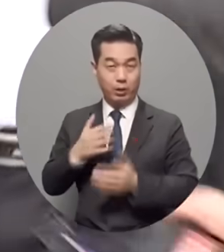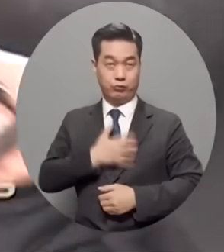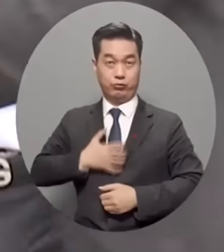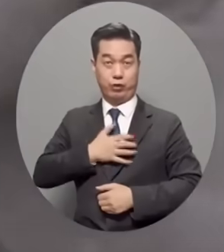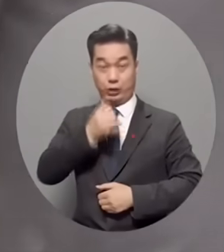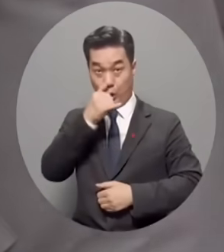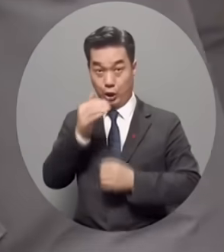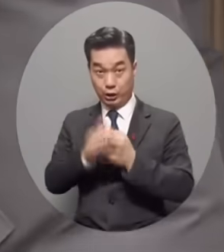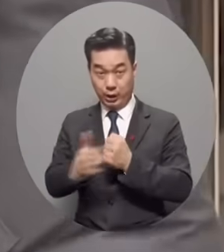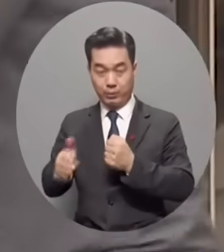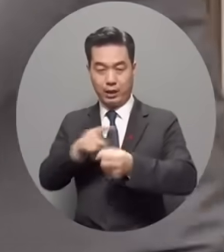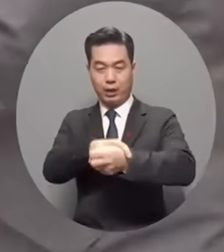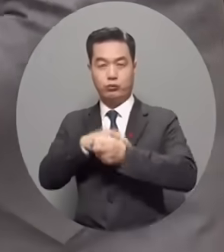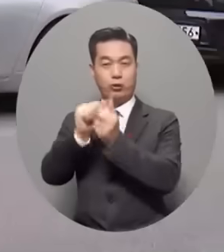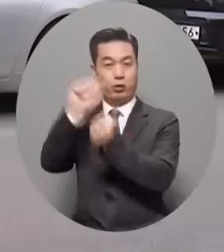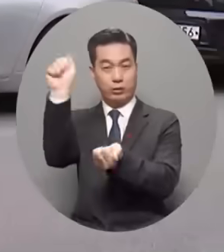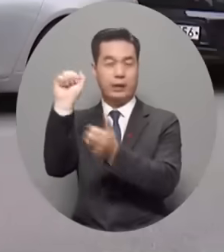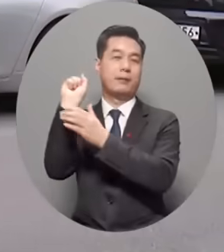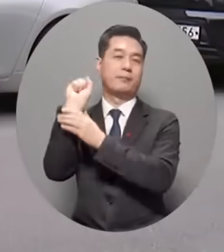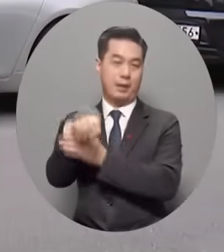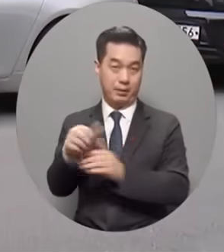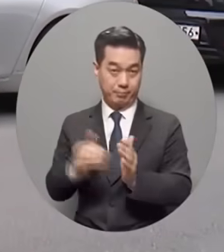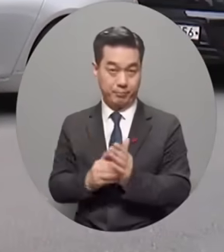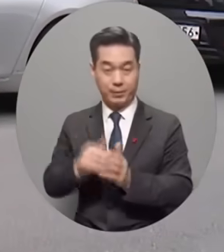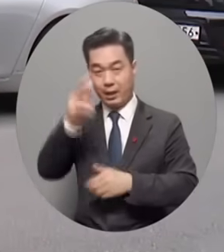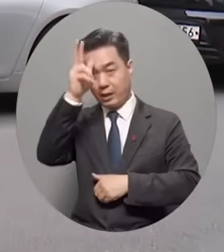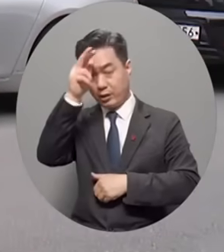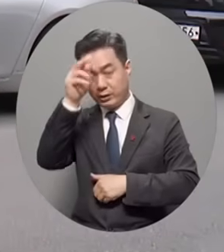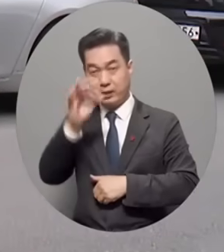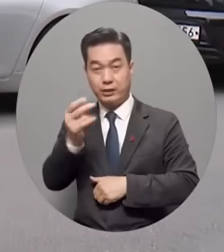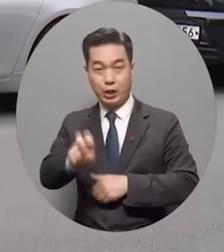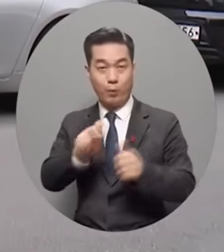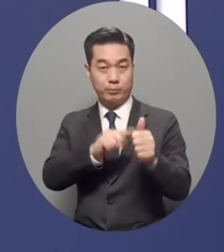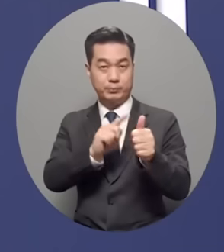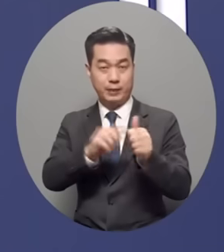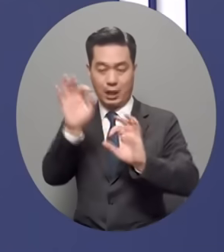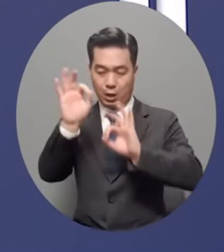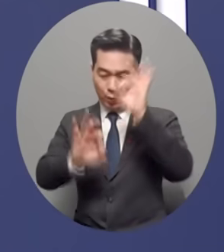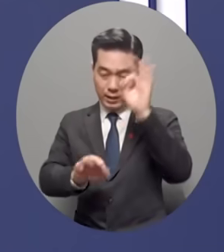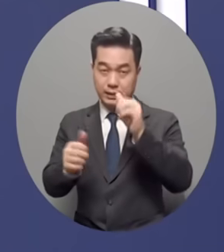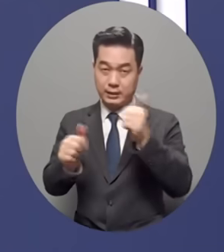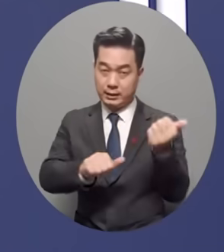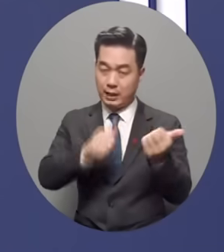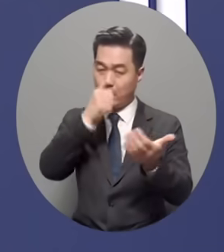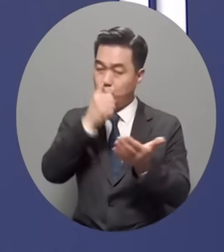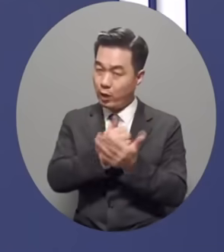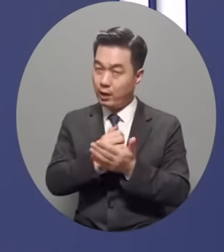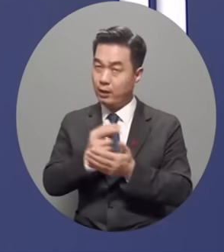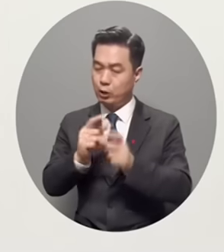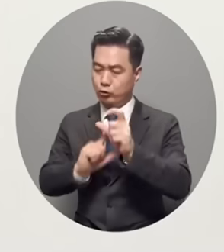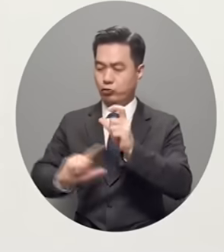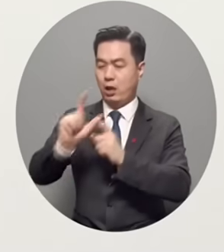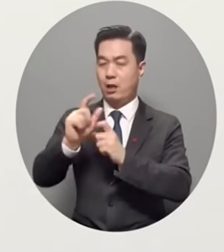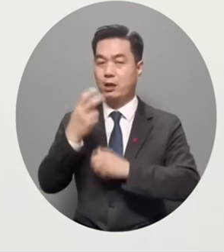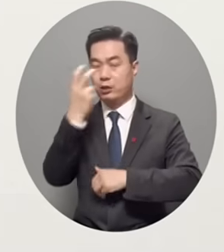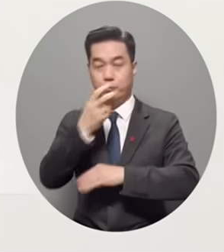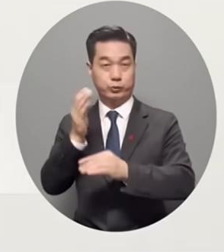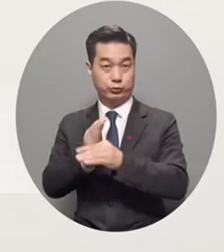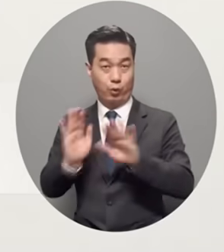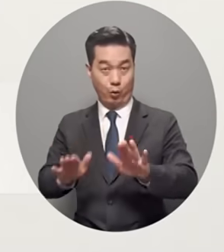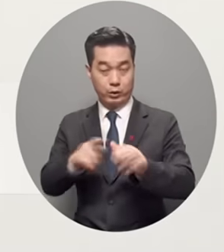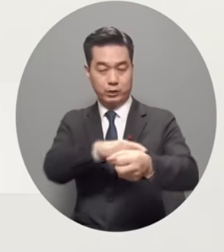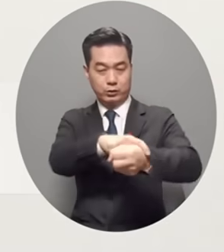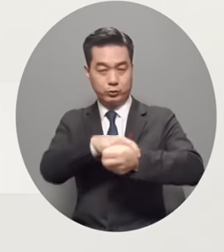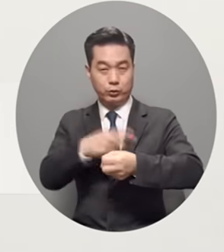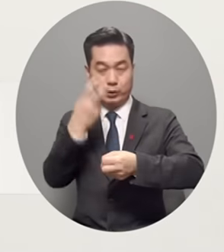씨의 구속영장을 발부했고 경찰은 염 씨에게 과실치사 혐의 추가 적용도 검토 중입니다. 오늘